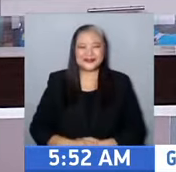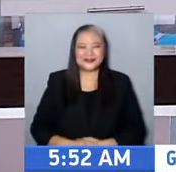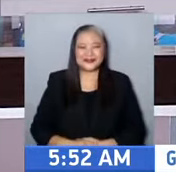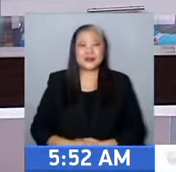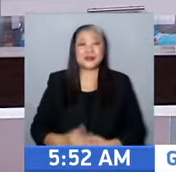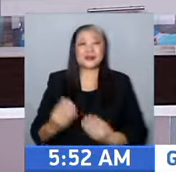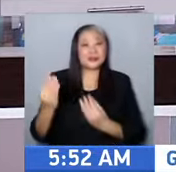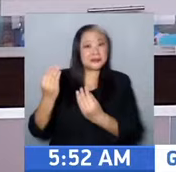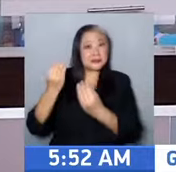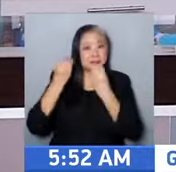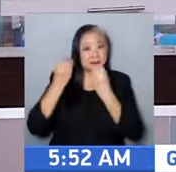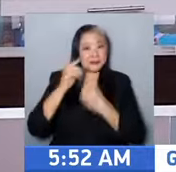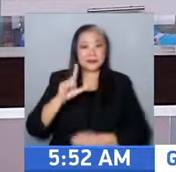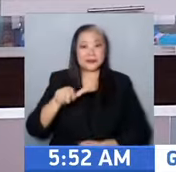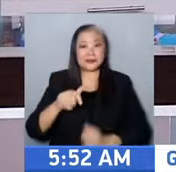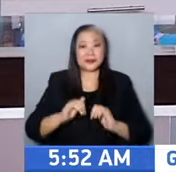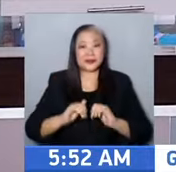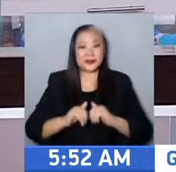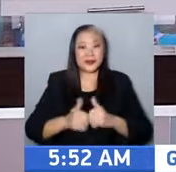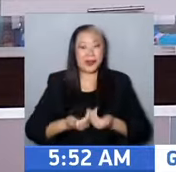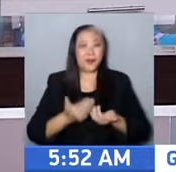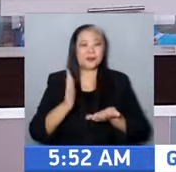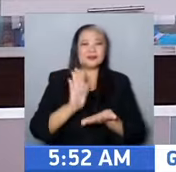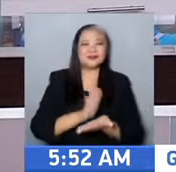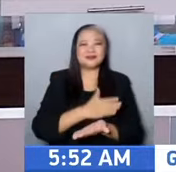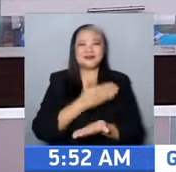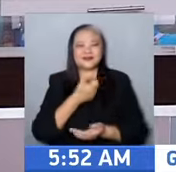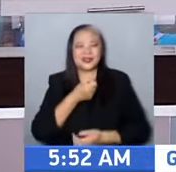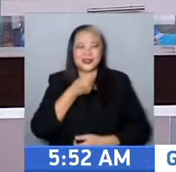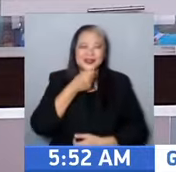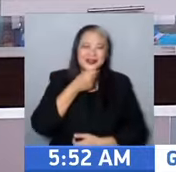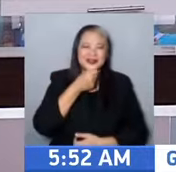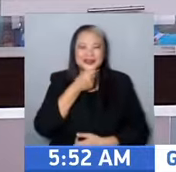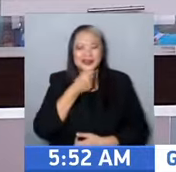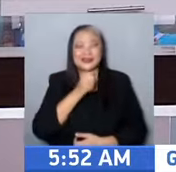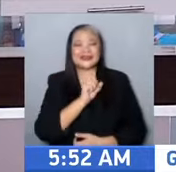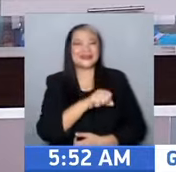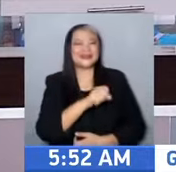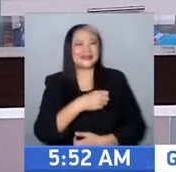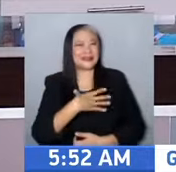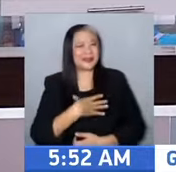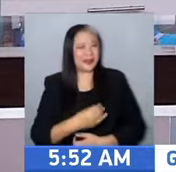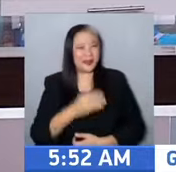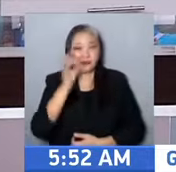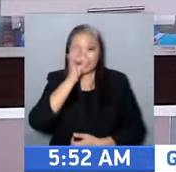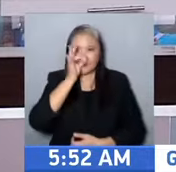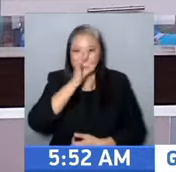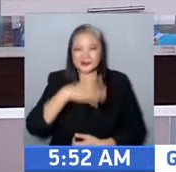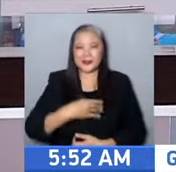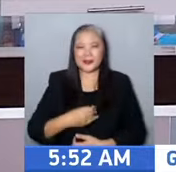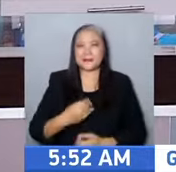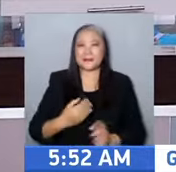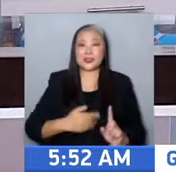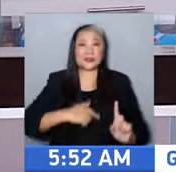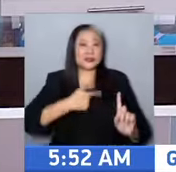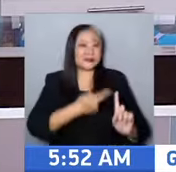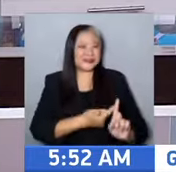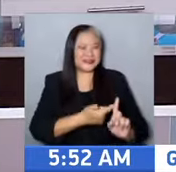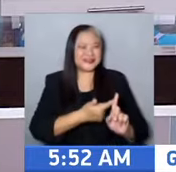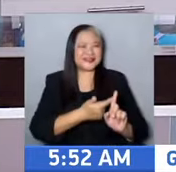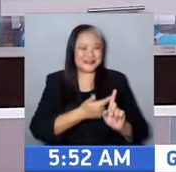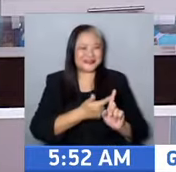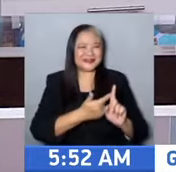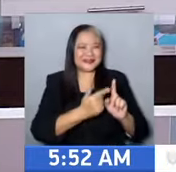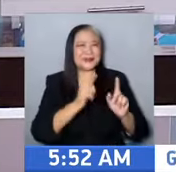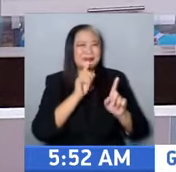paano kumanta. Aba, gusto natin yan. Yan ang gusto ng mga Pinoy tulad natin. Be the next star sa susunod niyong kantahan. Dahil mamaya sa UH